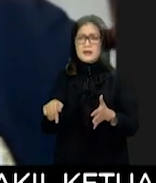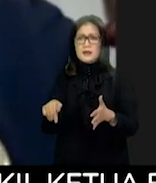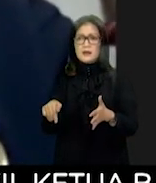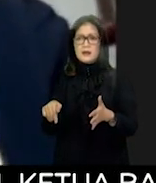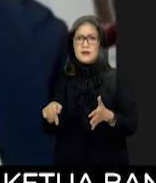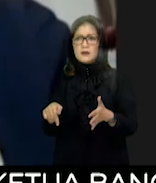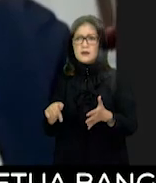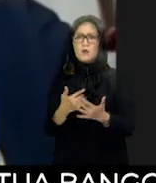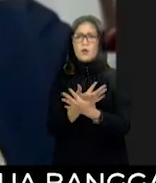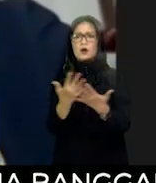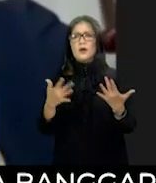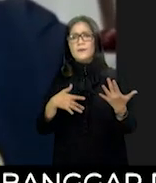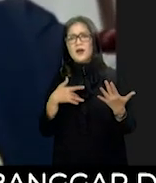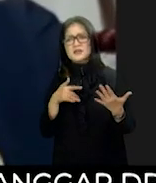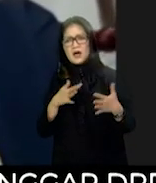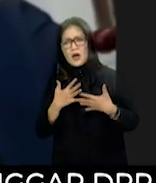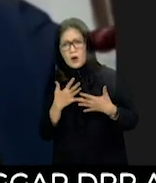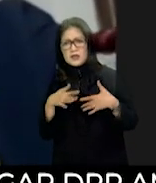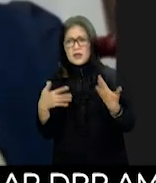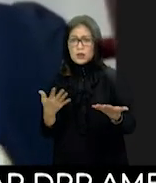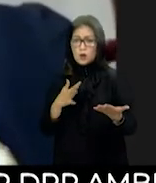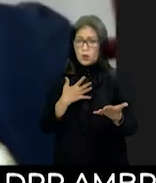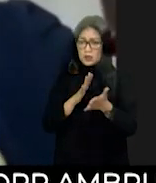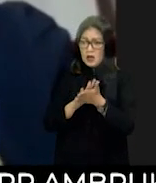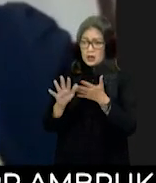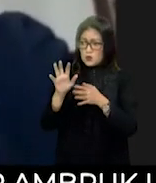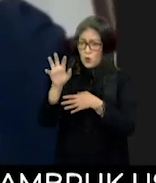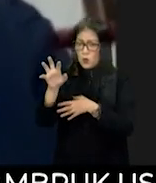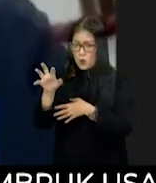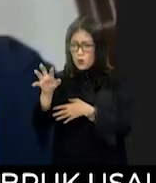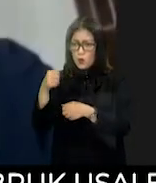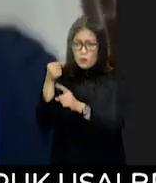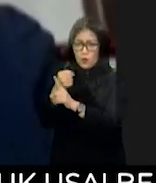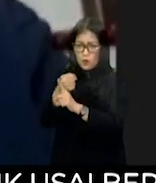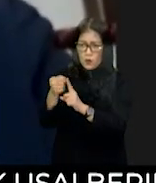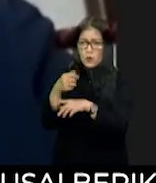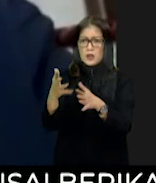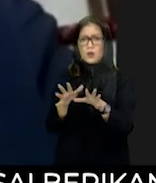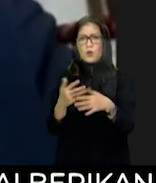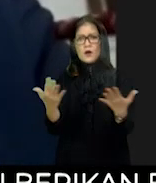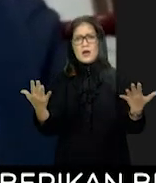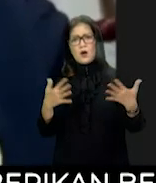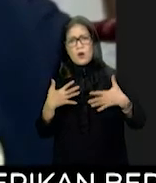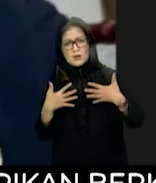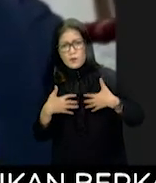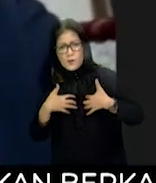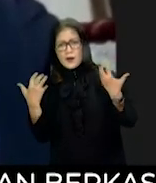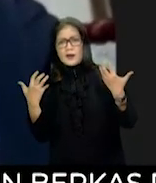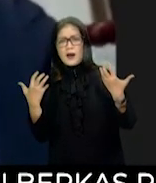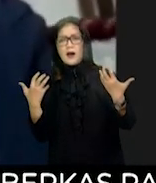Tiran adanya tindakan-tindakan miliar yang bisa memperkeruh suasana itu bisa muncul